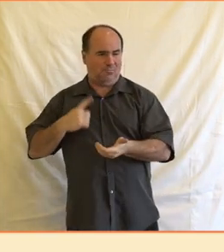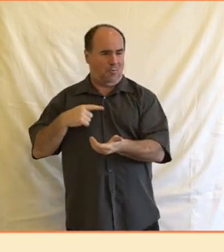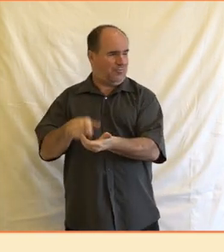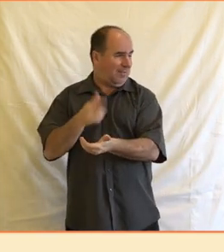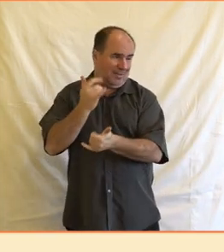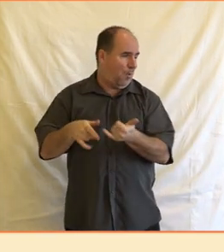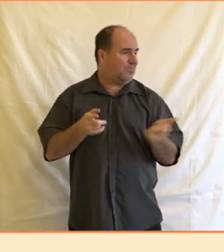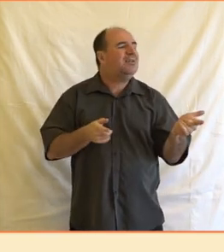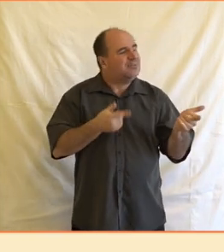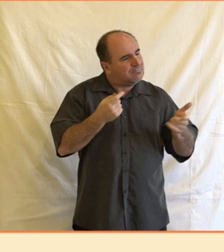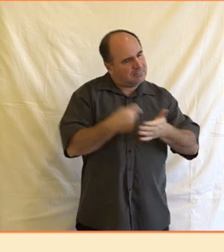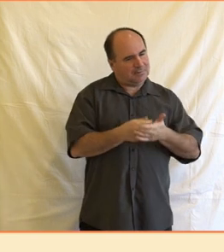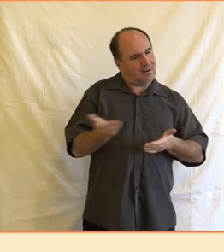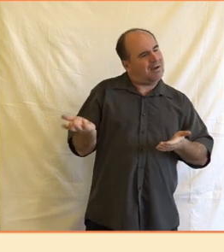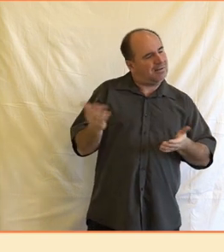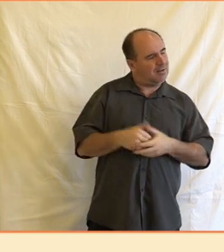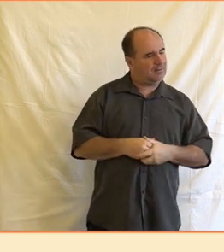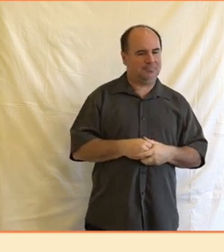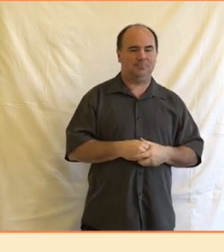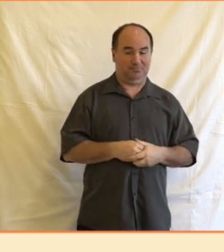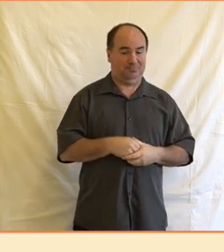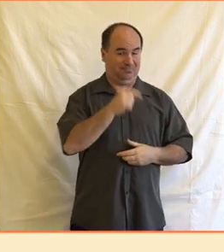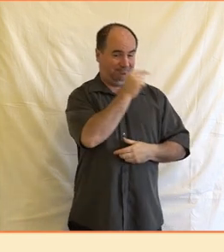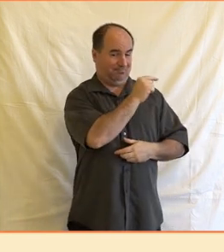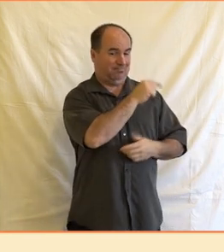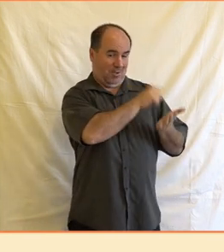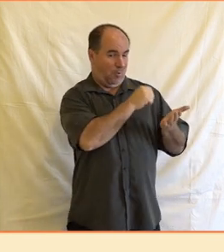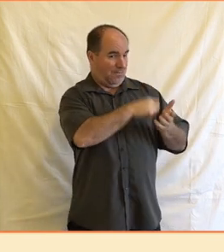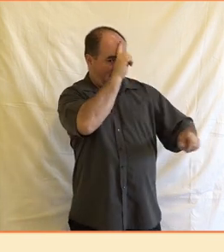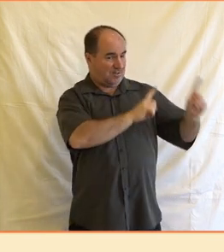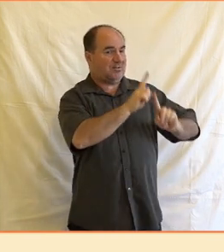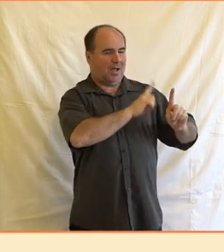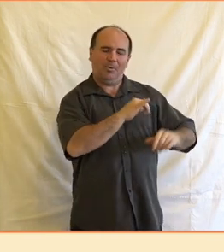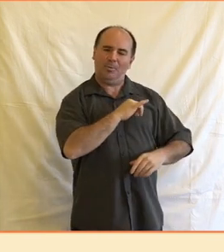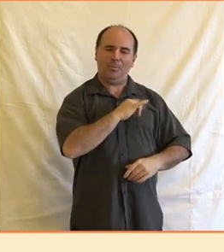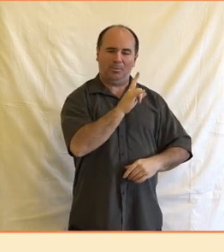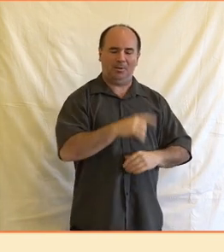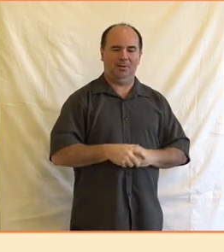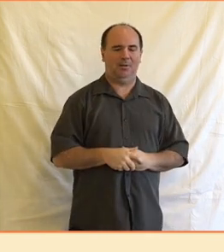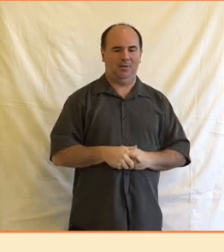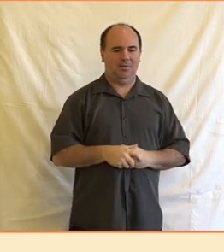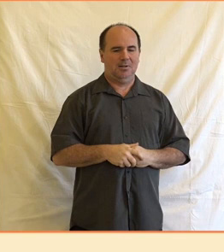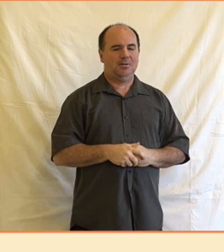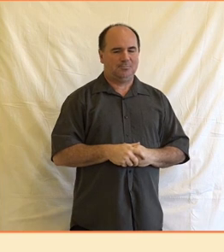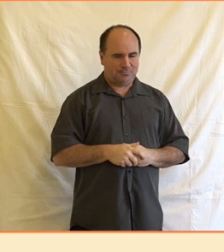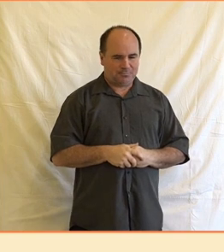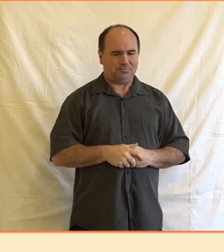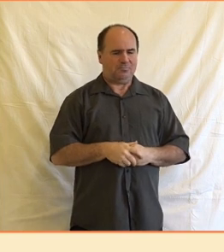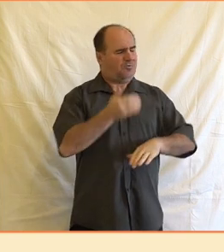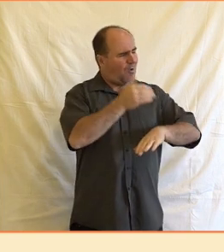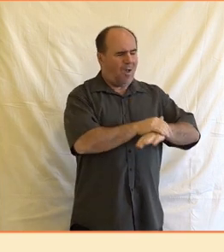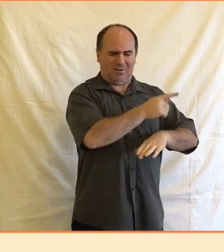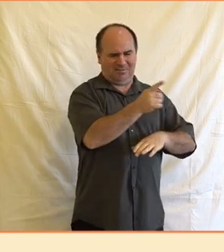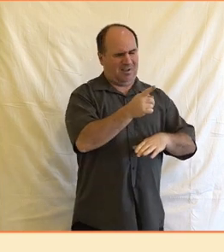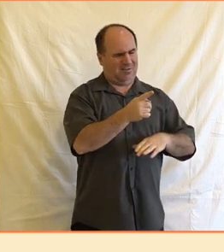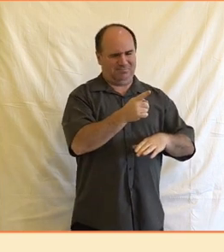je zde veliké zastoupení, tedy, nebo respektive jaké problémy mu to v praxi způsobuje. A vidíte, že je zde obecně velké